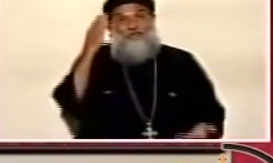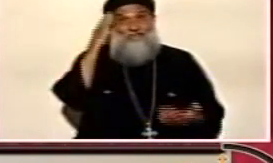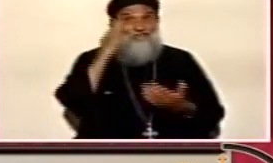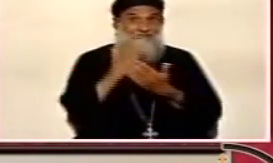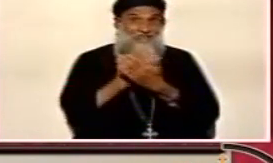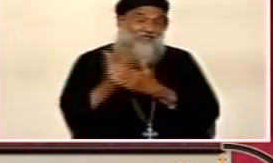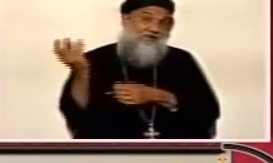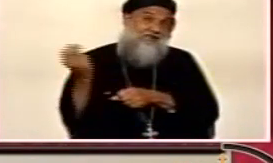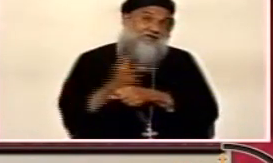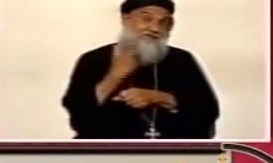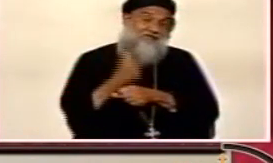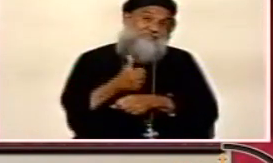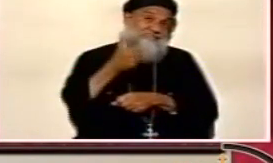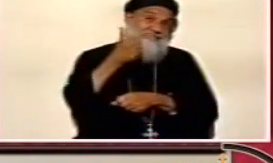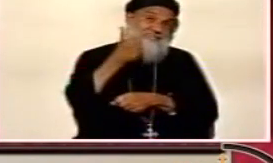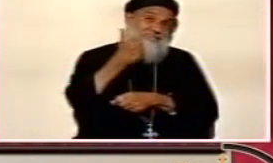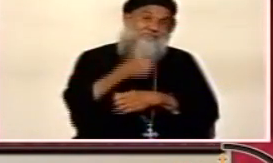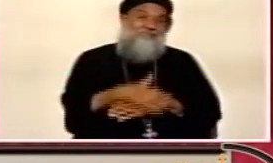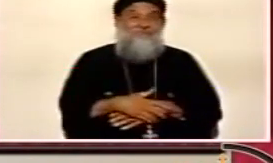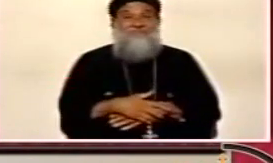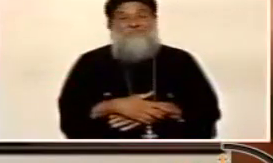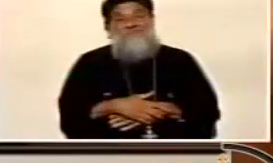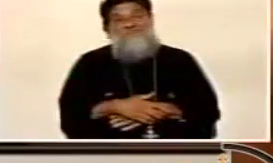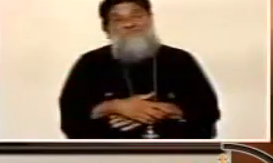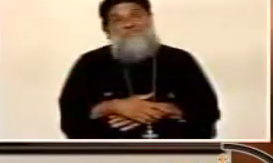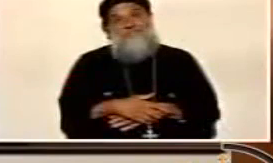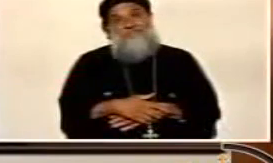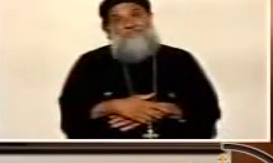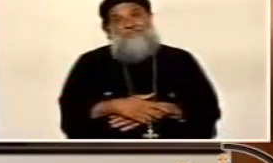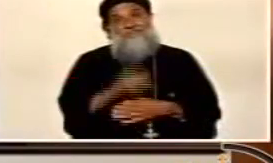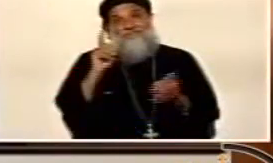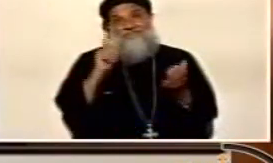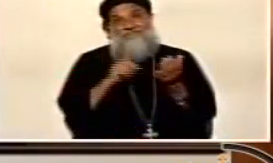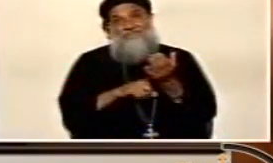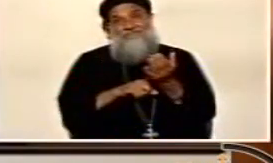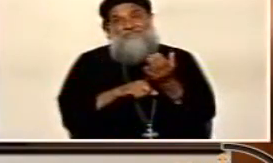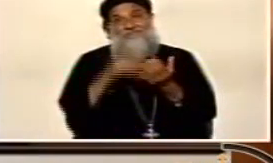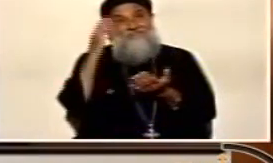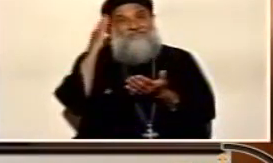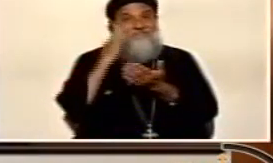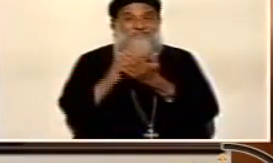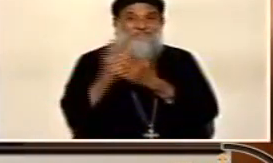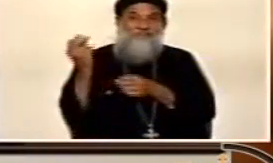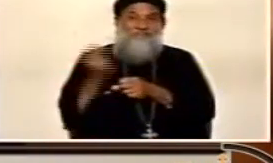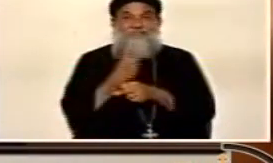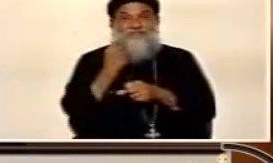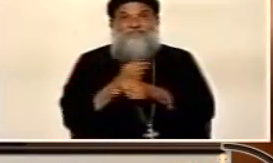هو أحسن عطاء. عطاء طبعا، غفران